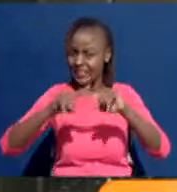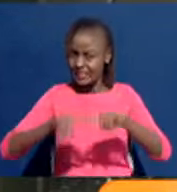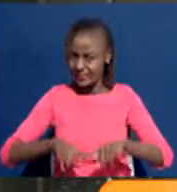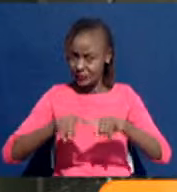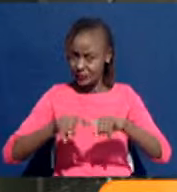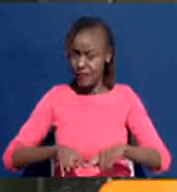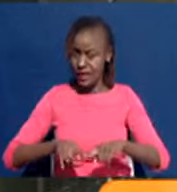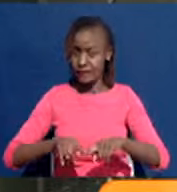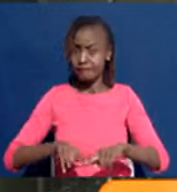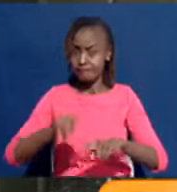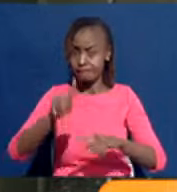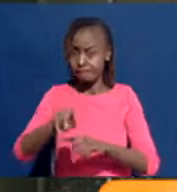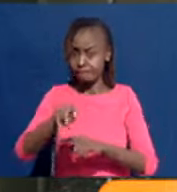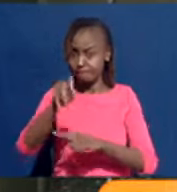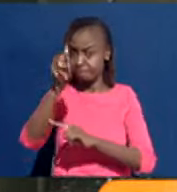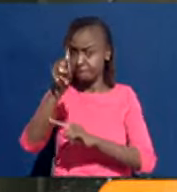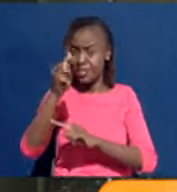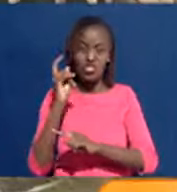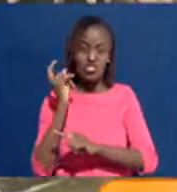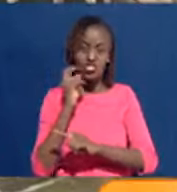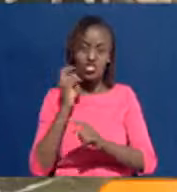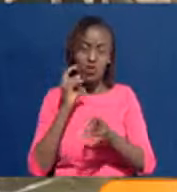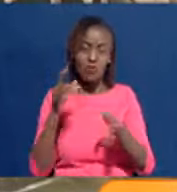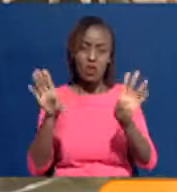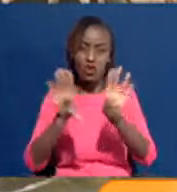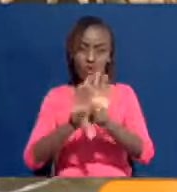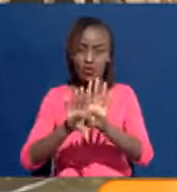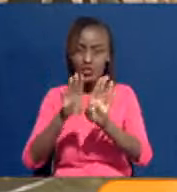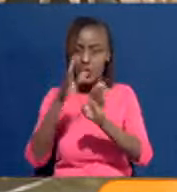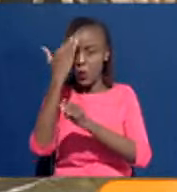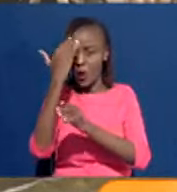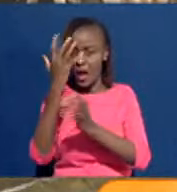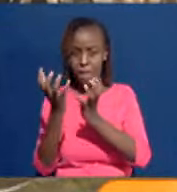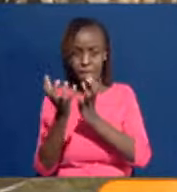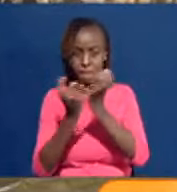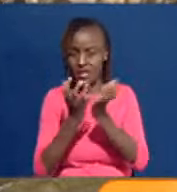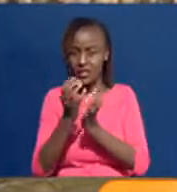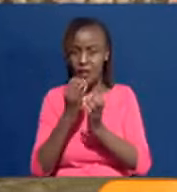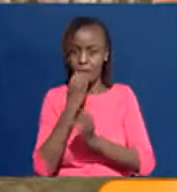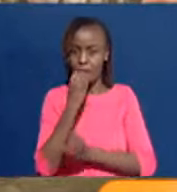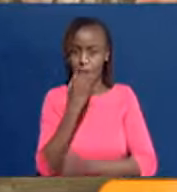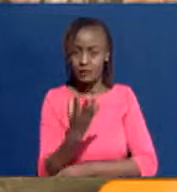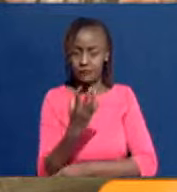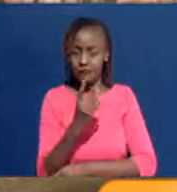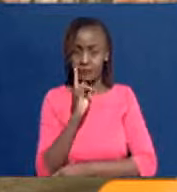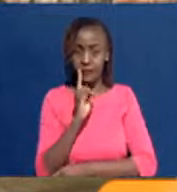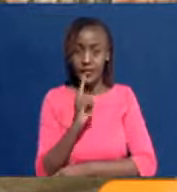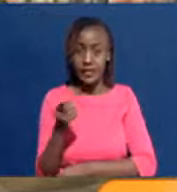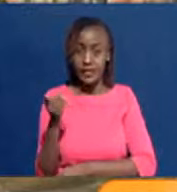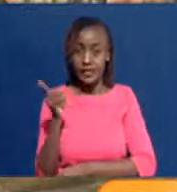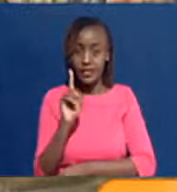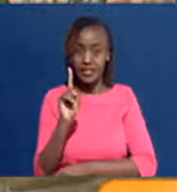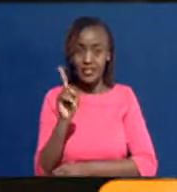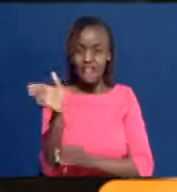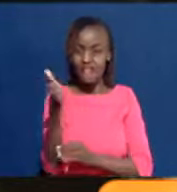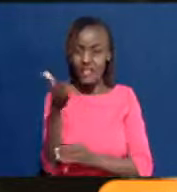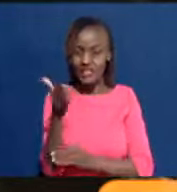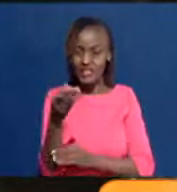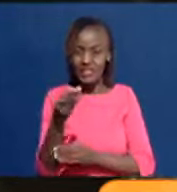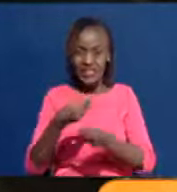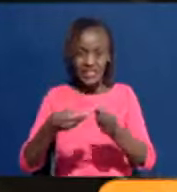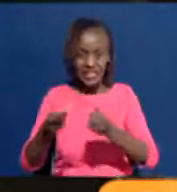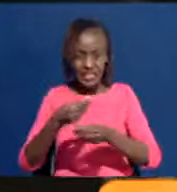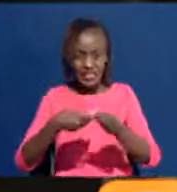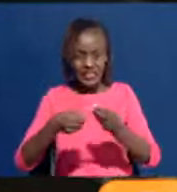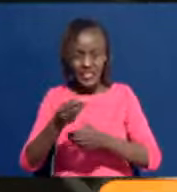uchumi, maduka yamesalia kufungwa. Na hapa samaki wachache waliopatikana wakiuzwa kwa shilingi 44